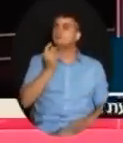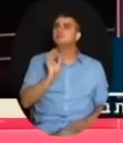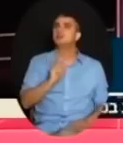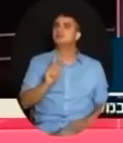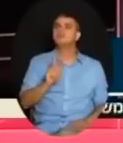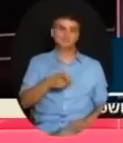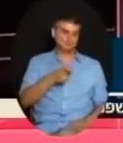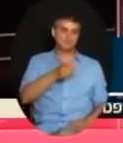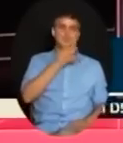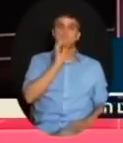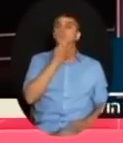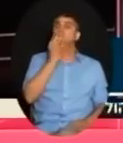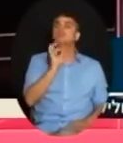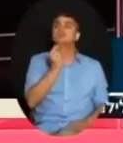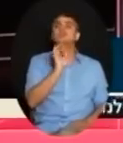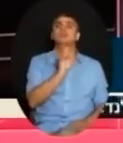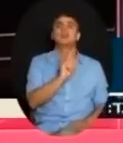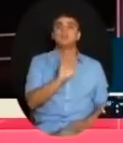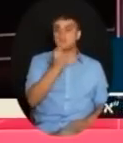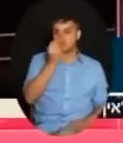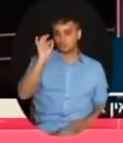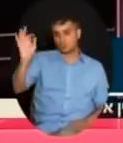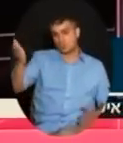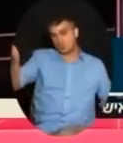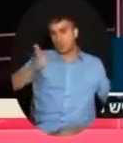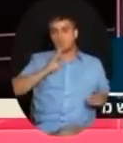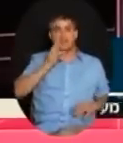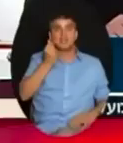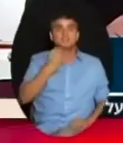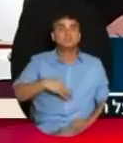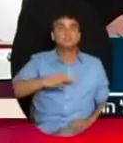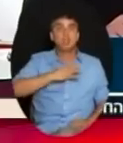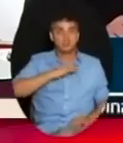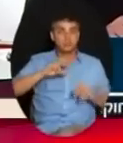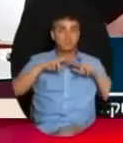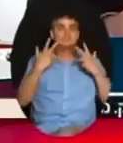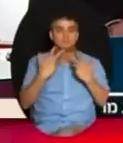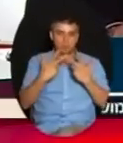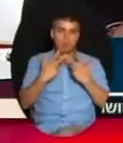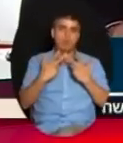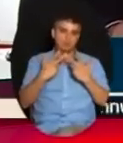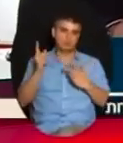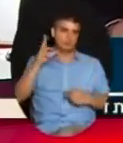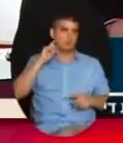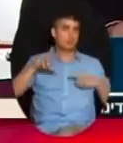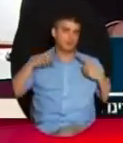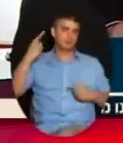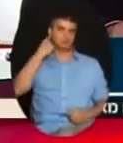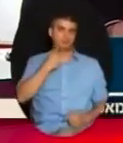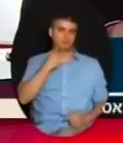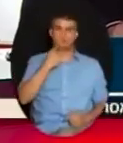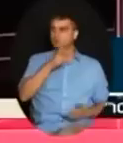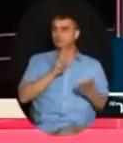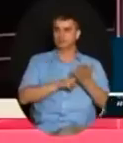רק. זה מה שחשוב, הכסף של מי. אם זה הכסף שלך אין בעיה, ברגע שזה מתחיל את הכסף של הציבור, אז הנהנתנות היא שחיתות.